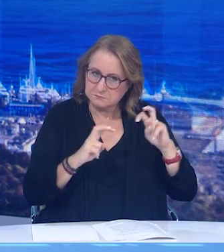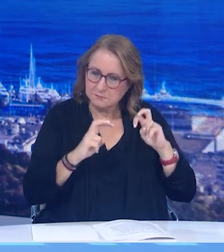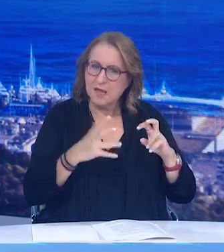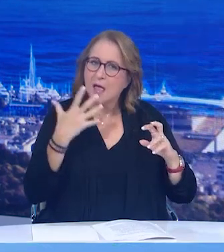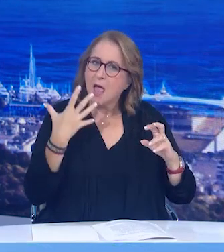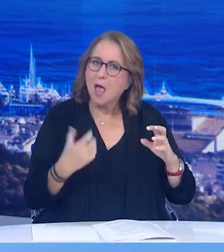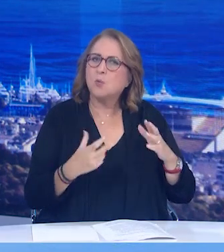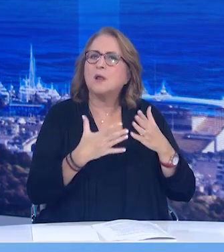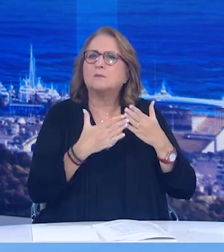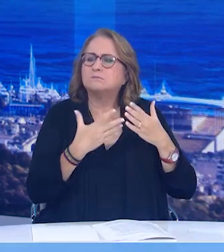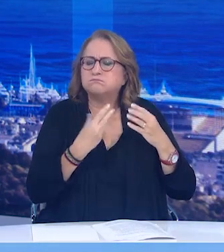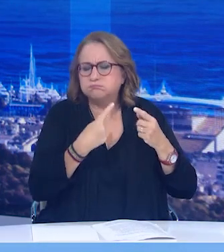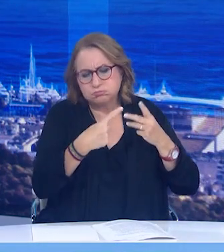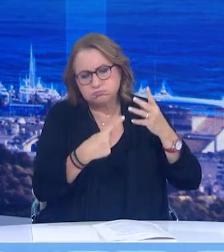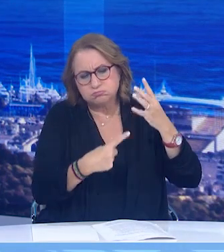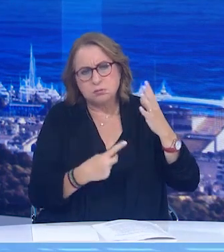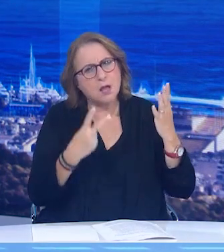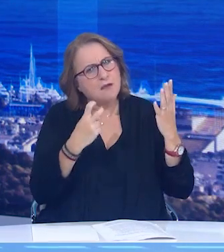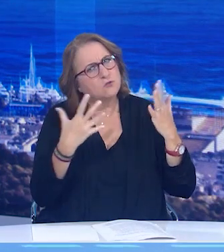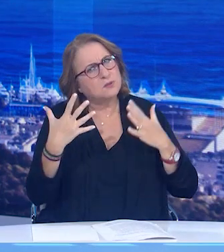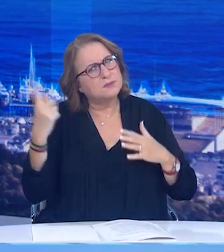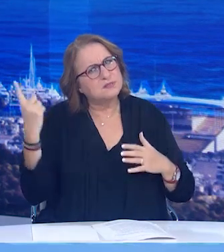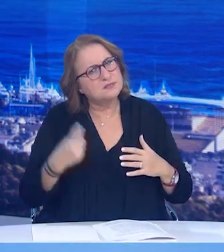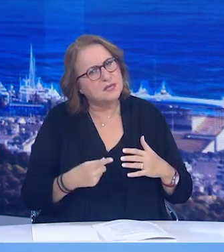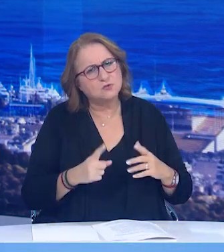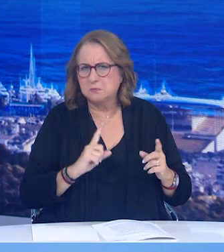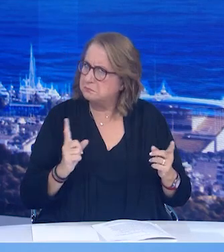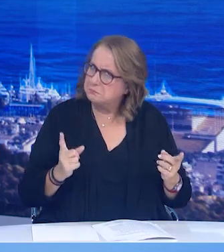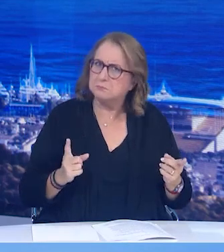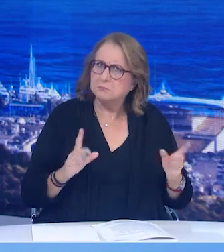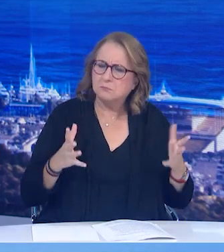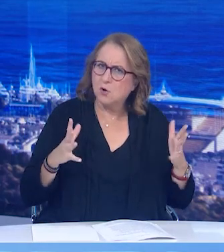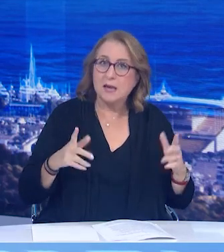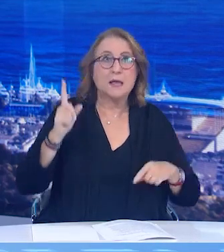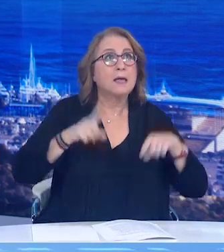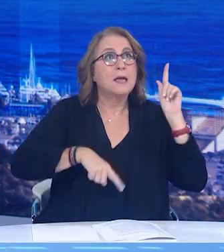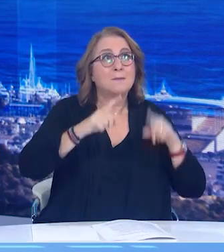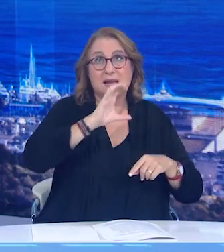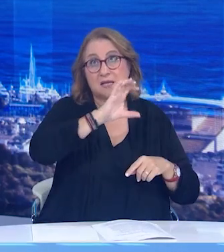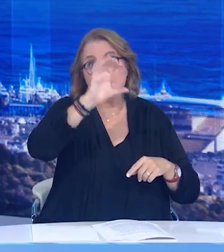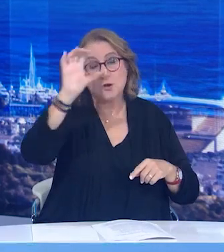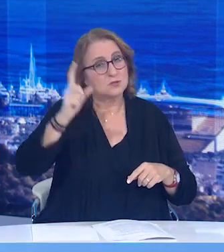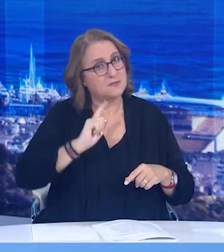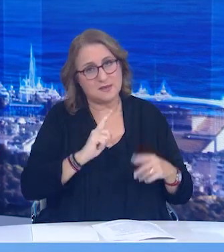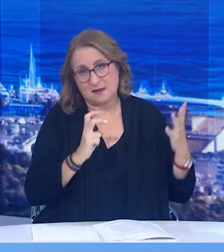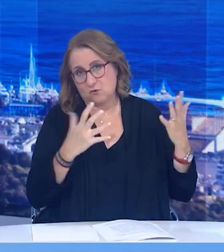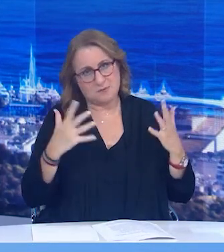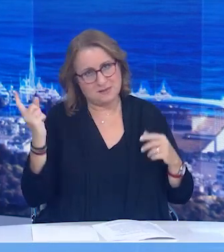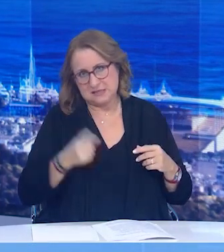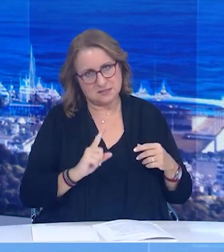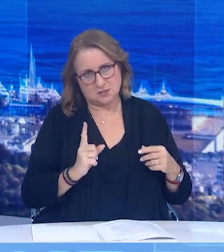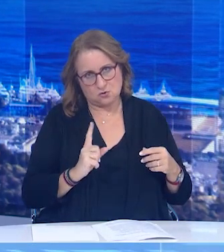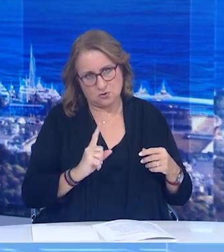όρια και σίγουρα το 75% δεν είναι κάτι σουρεαλιστικό. Υπάρχουν βέβαια περιοχές οι οποίες έχουν αρκετά χαμηλότερο. Δεν είναι ομοιόμορφη η κατανομή